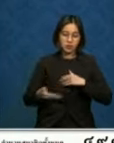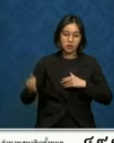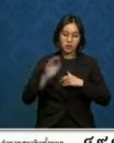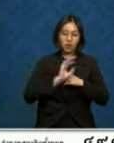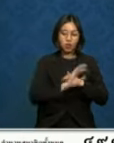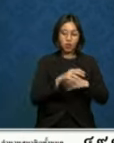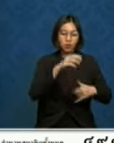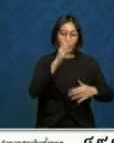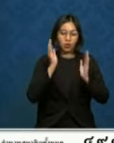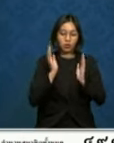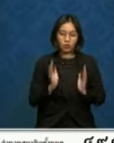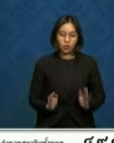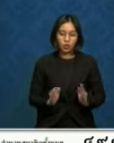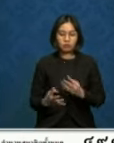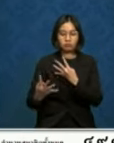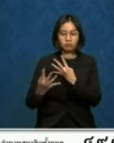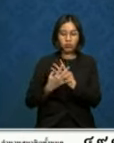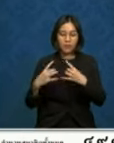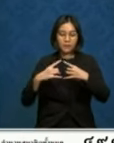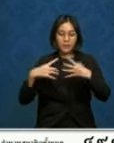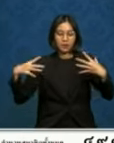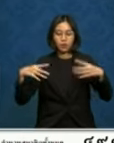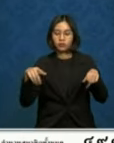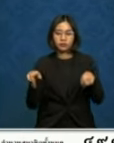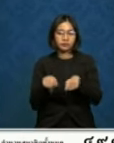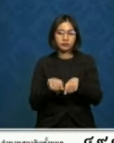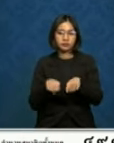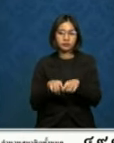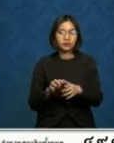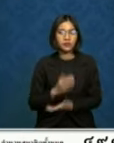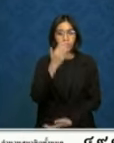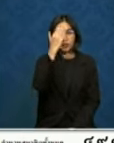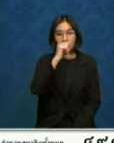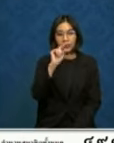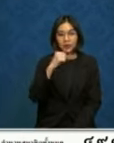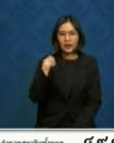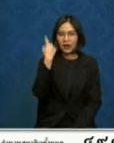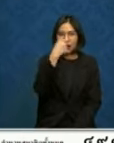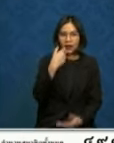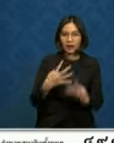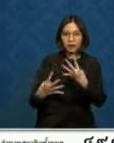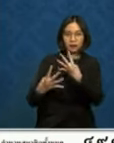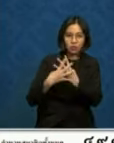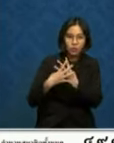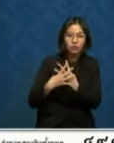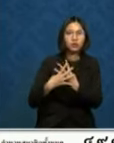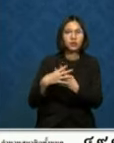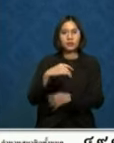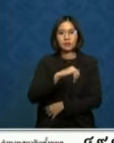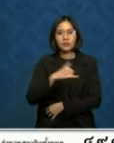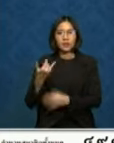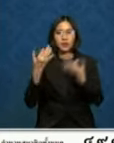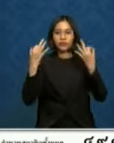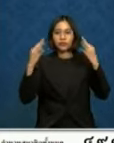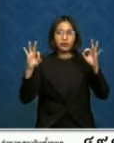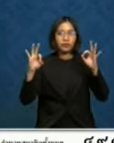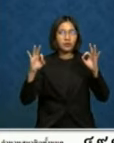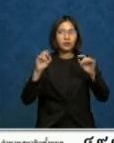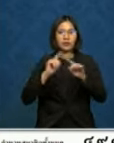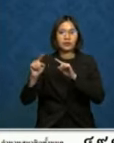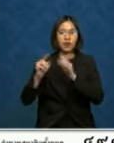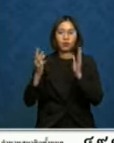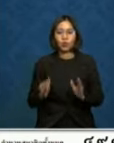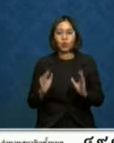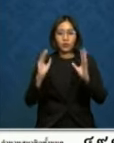ของผู้ถูกคุมขังก็ไม่สอดคล้องเช่นกันค่ะท่านประธานเนื่องจากยังมีผู้ถูกคุมขังที่ไม่ได้รับสิทธิความเป็นมนุ